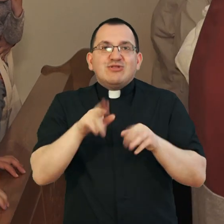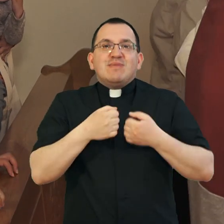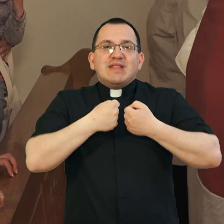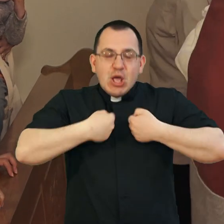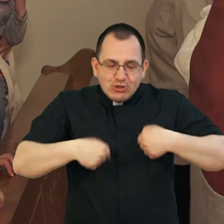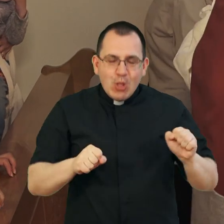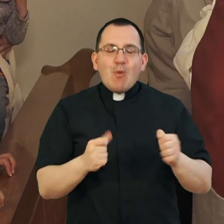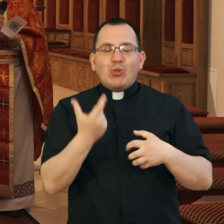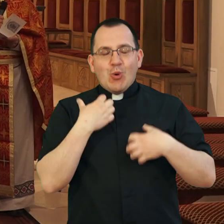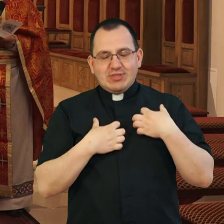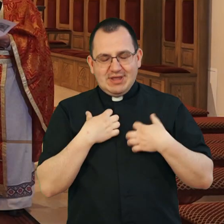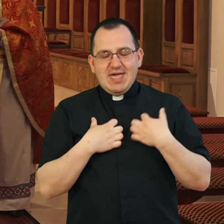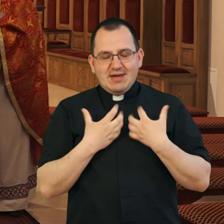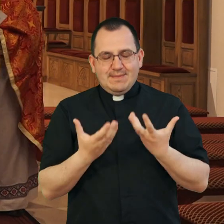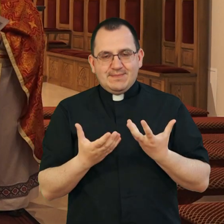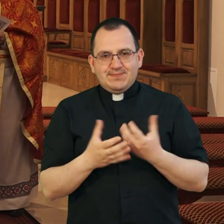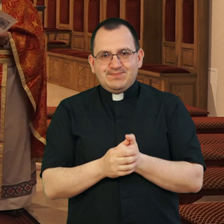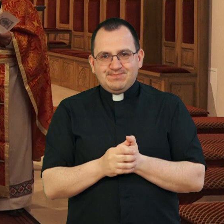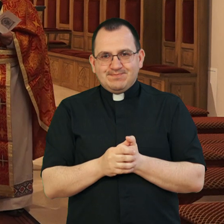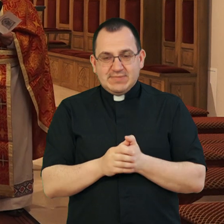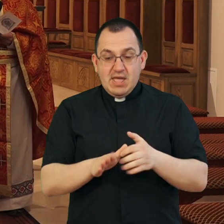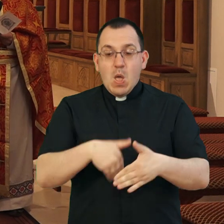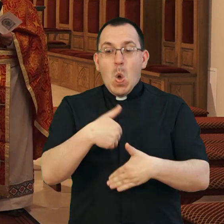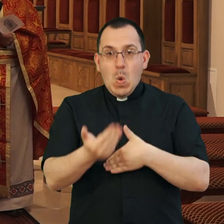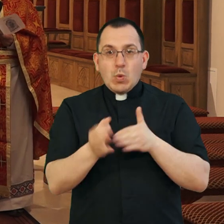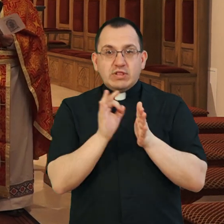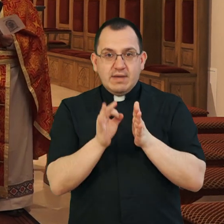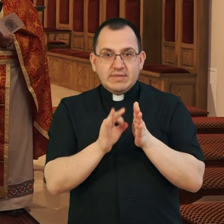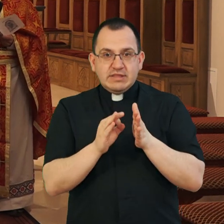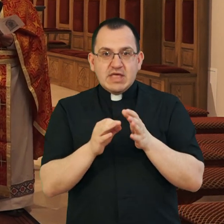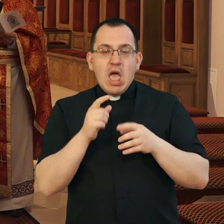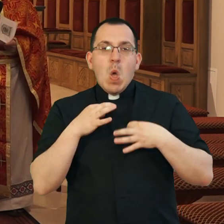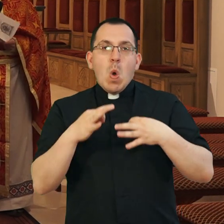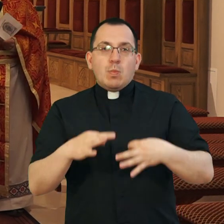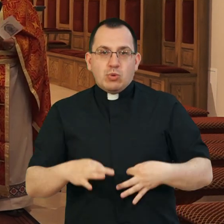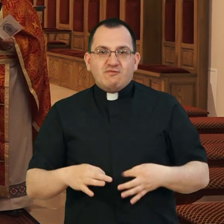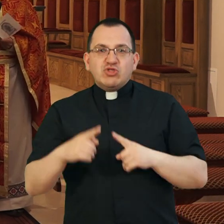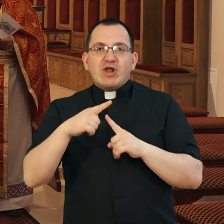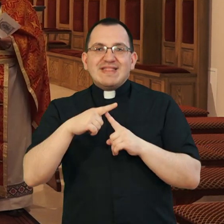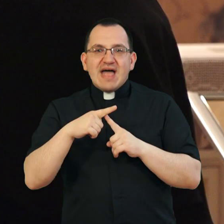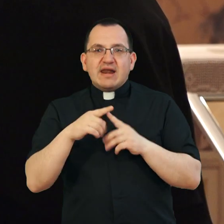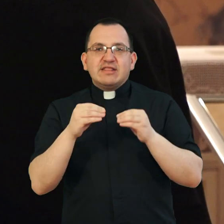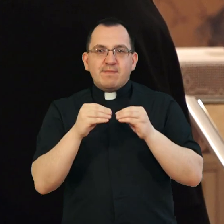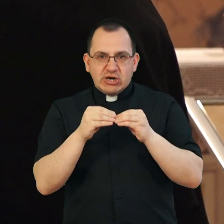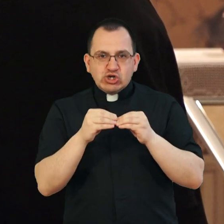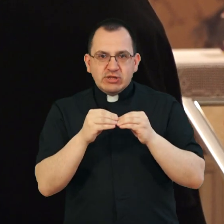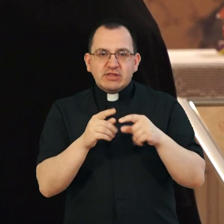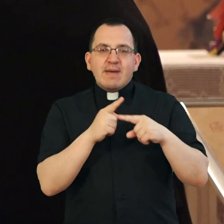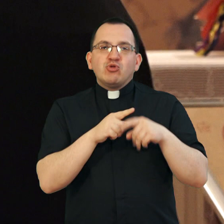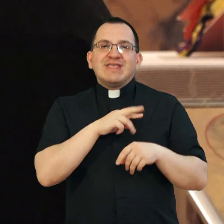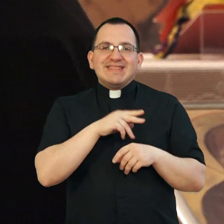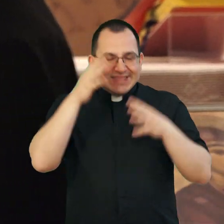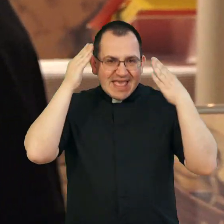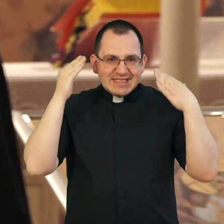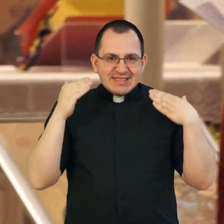nam Gospodin želi. Nakon svete mise, profesor dr. Taras Barščevski i sestra Bazilijanka